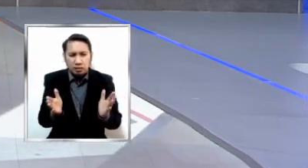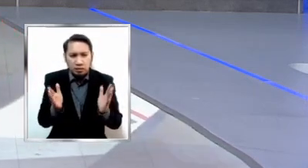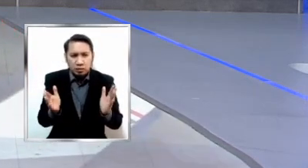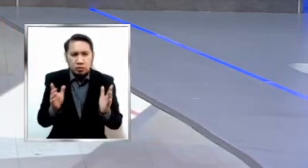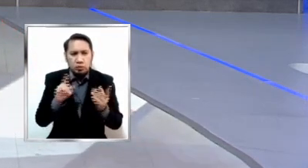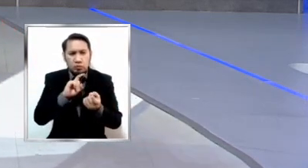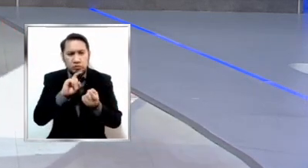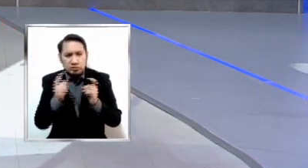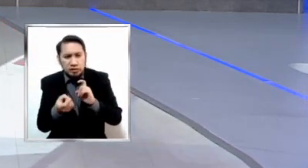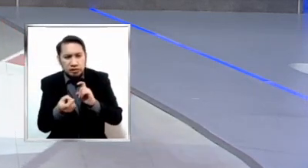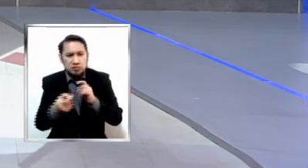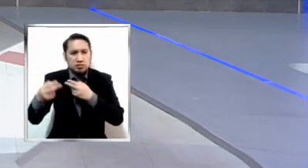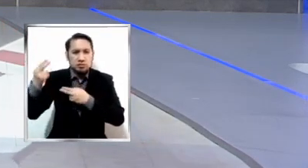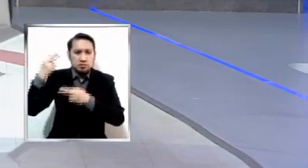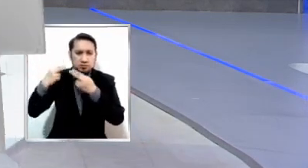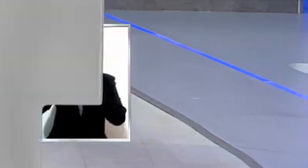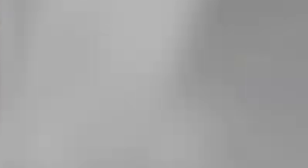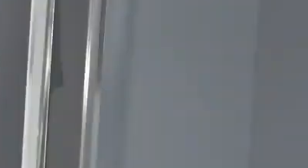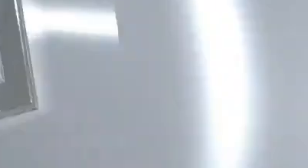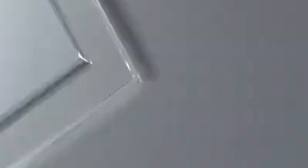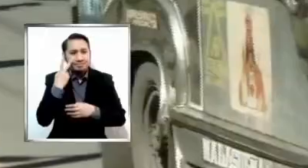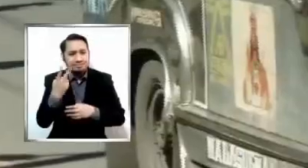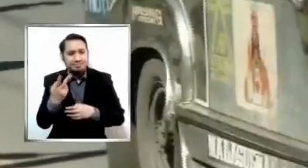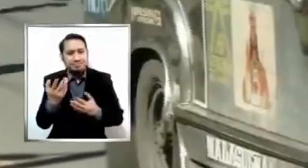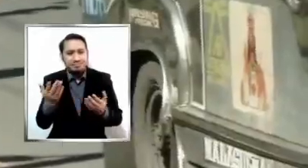Yan naman ang tinutukan ni Mark Salazar.